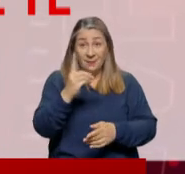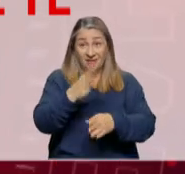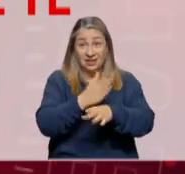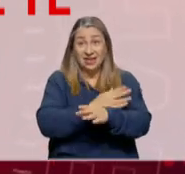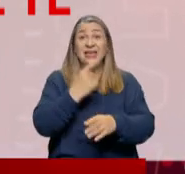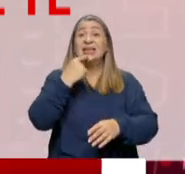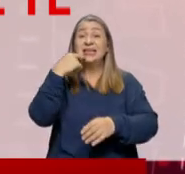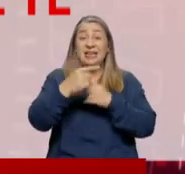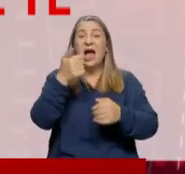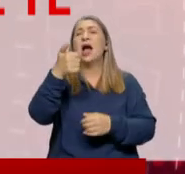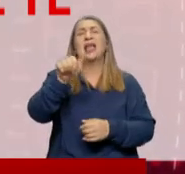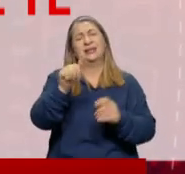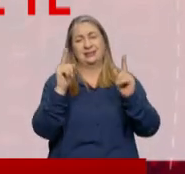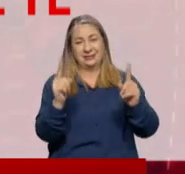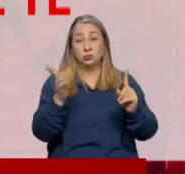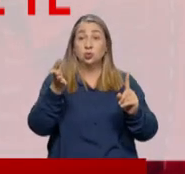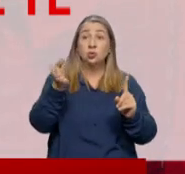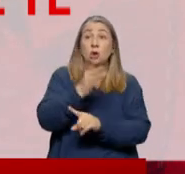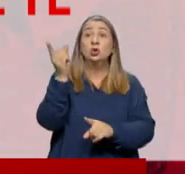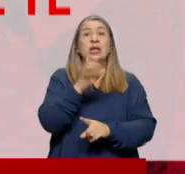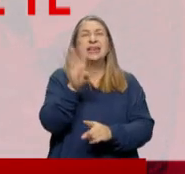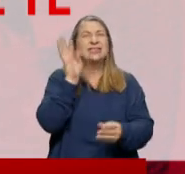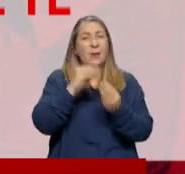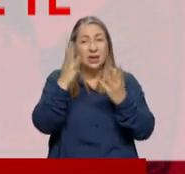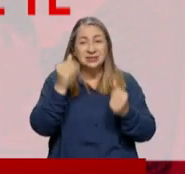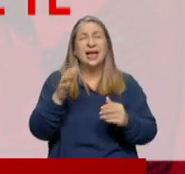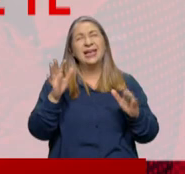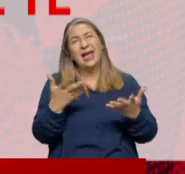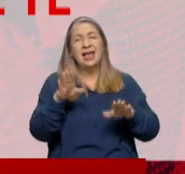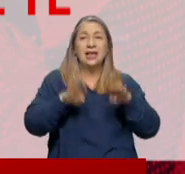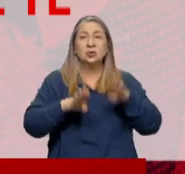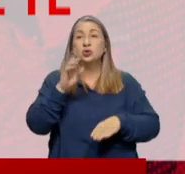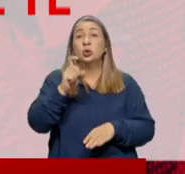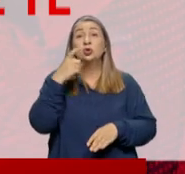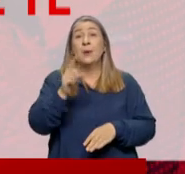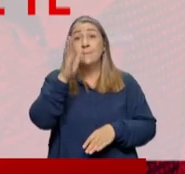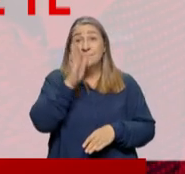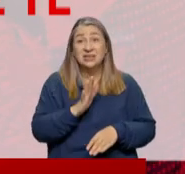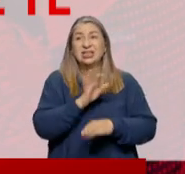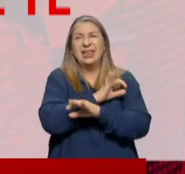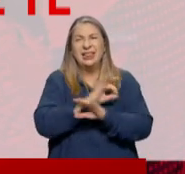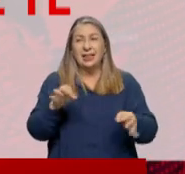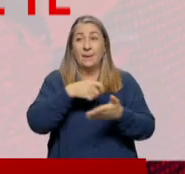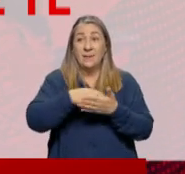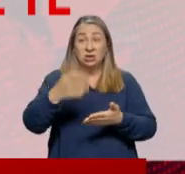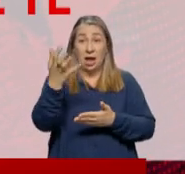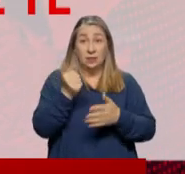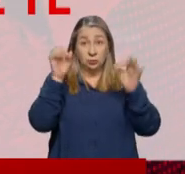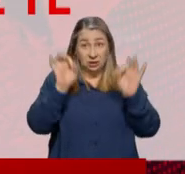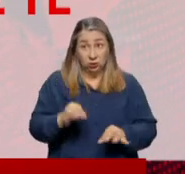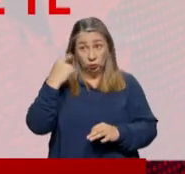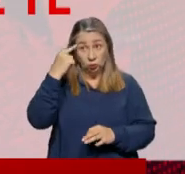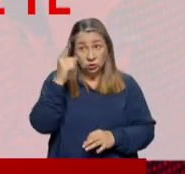Bu ikinci kıramadım düşürürse 9504 ne ücret